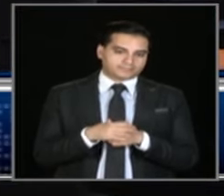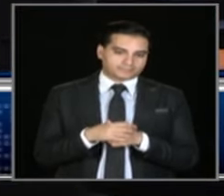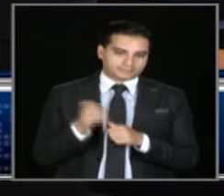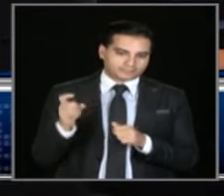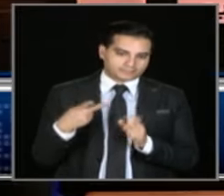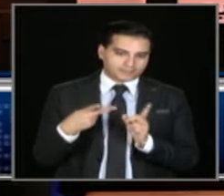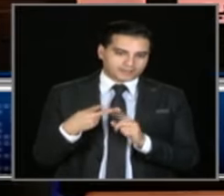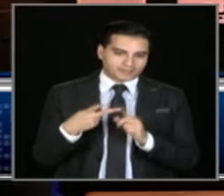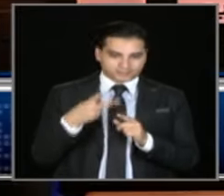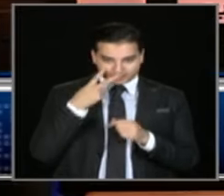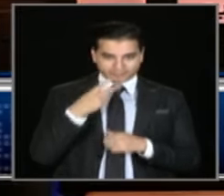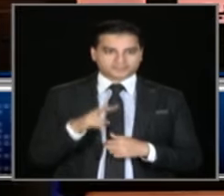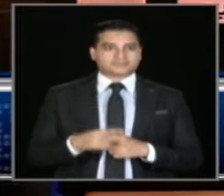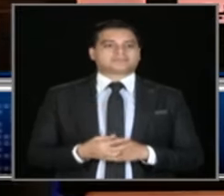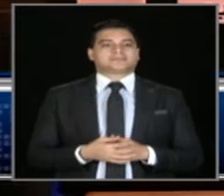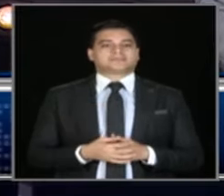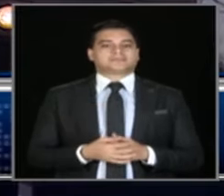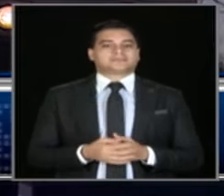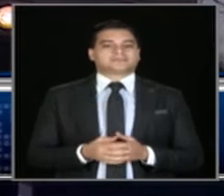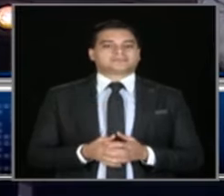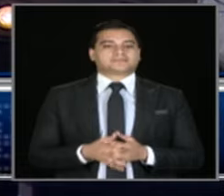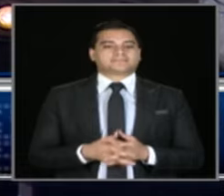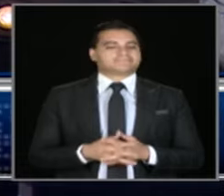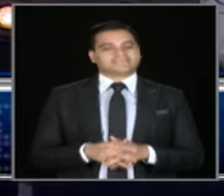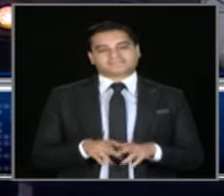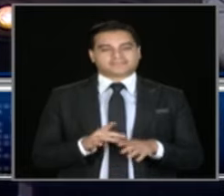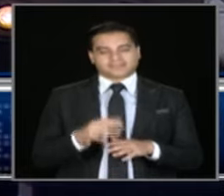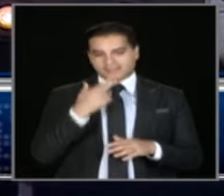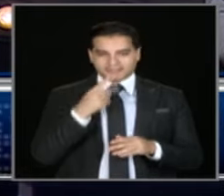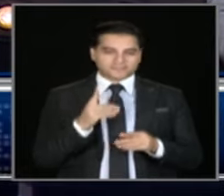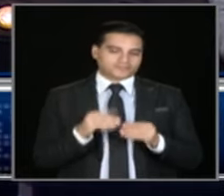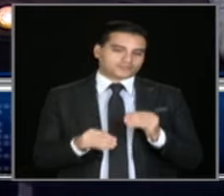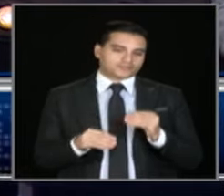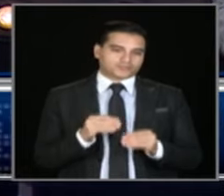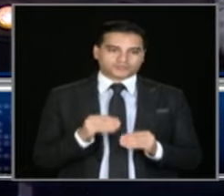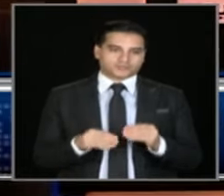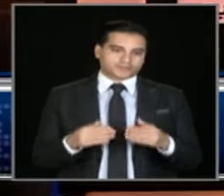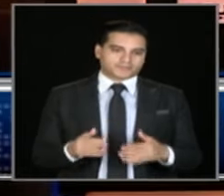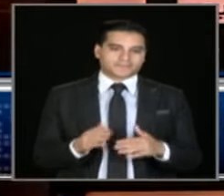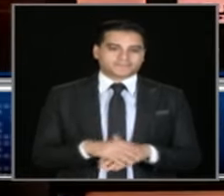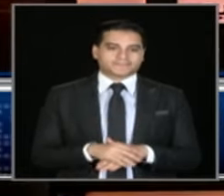تاني مرة يا مصطفى، خسارة. معلش، هارد لك، ما فيش مشكلة خالص. إجابة خاطئة.